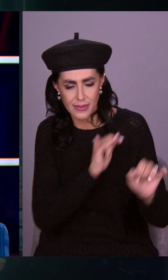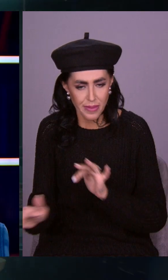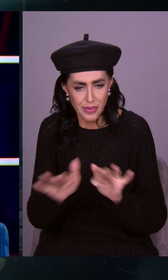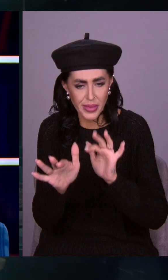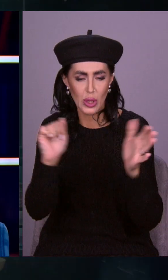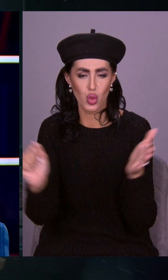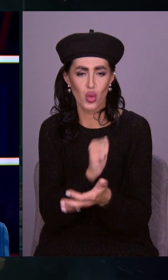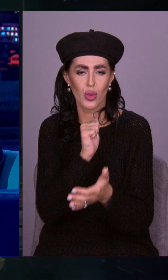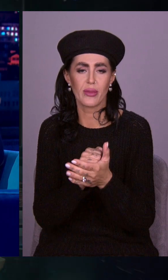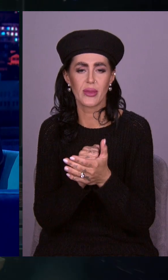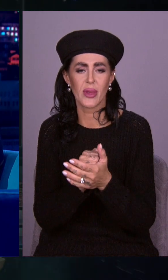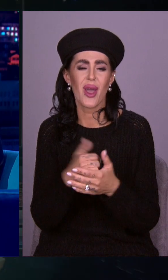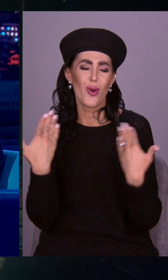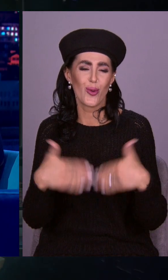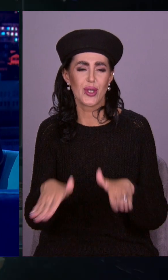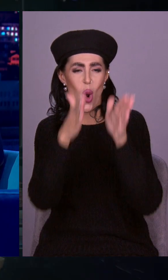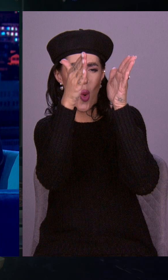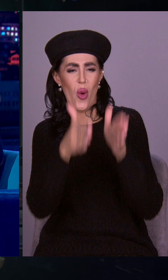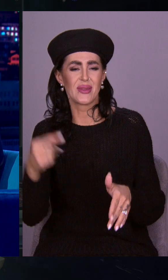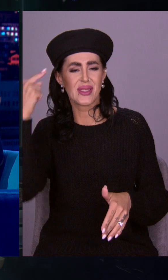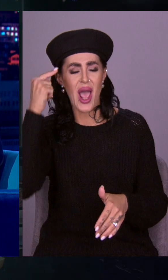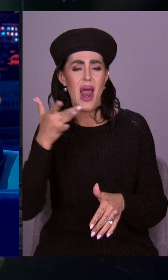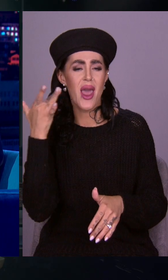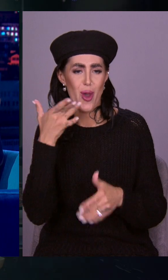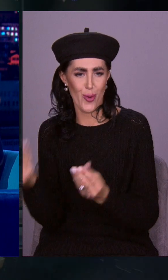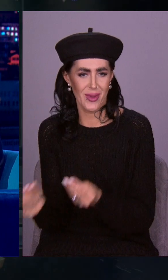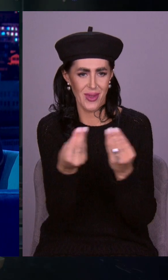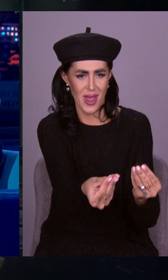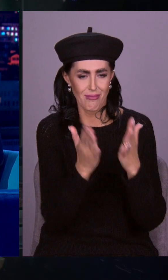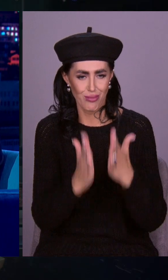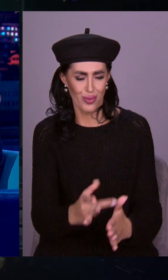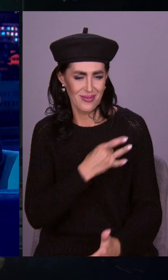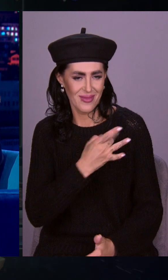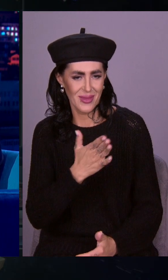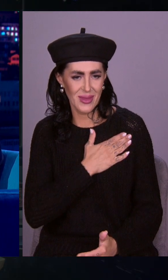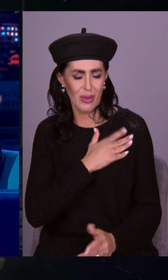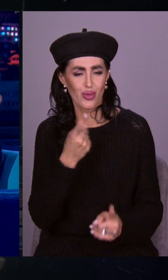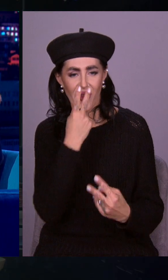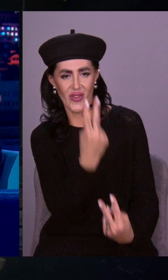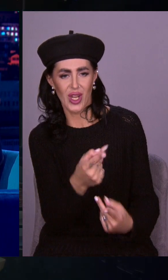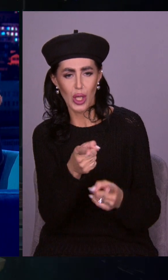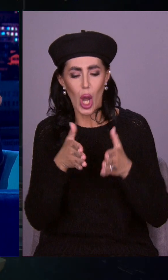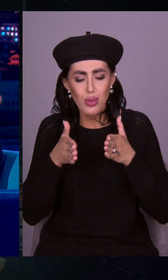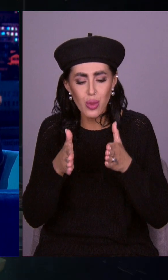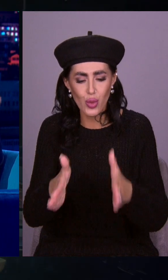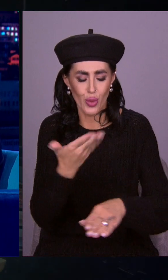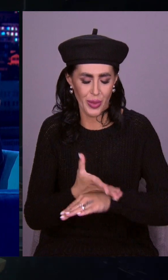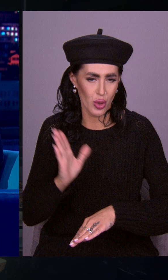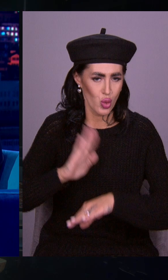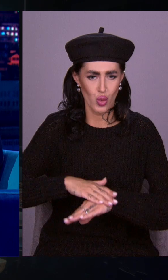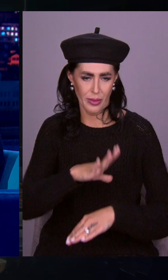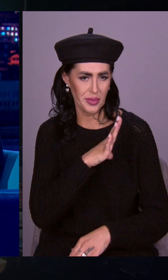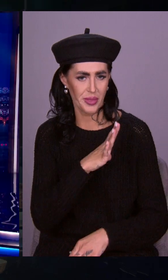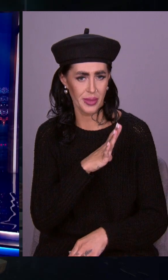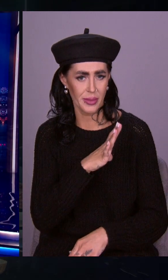знати, Тимур. Вас же це, знаєш, це той шлях, який ви вже все одно пройшли, і вони знають, що з вами не треба грати в ці ігри.